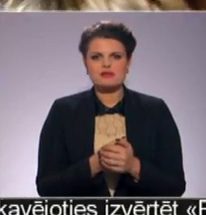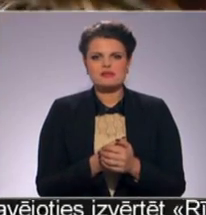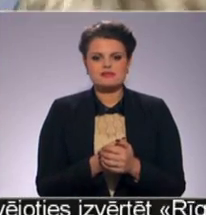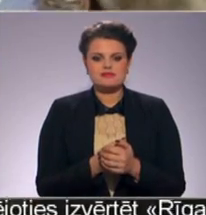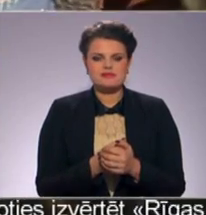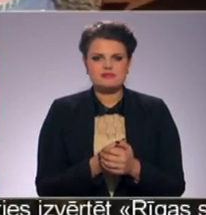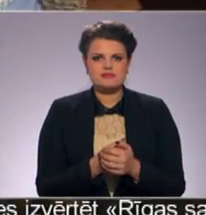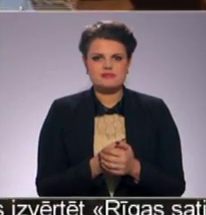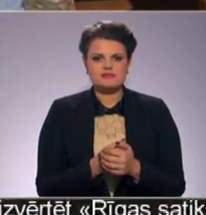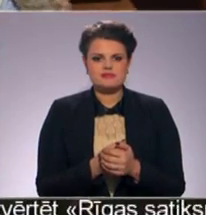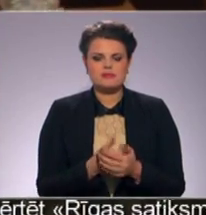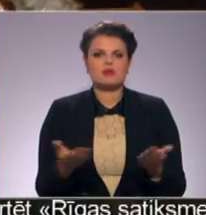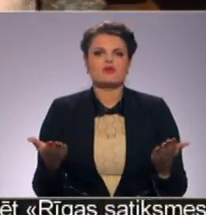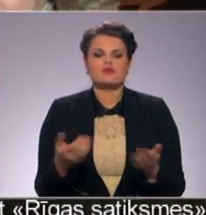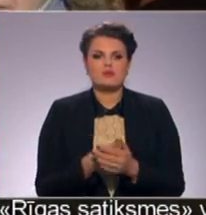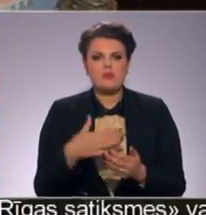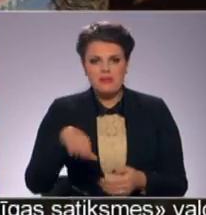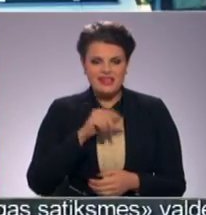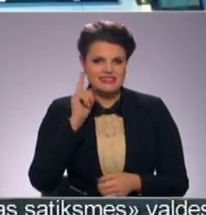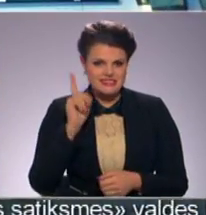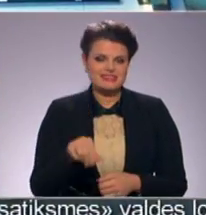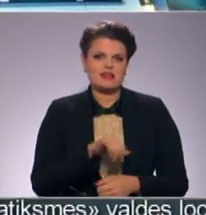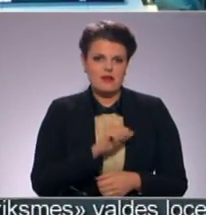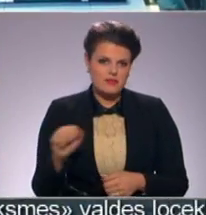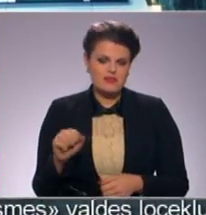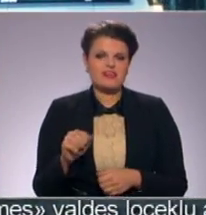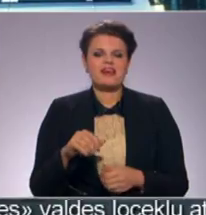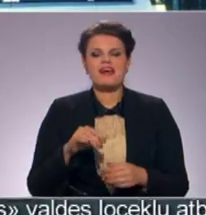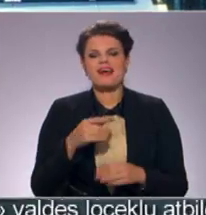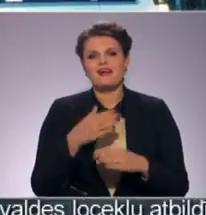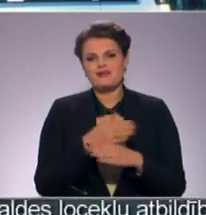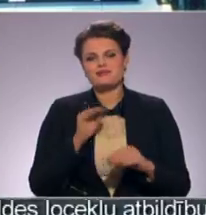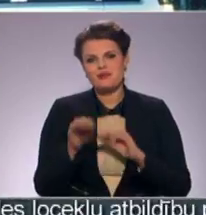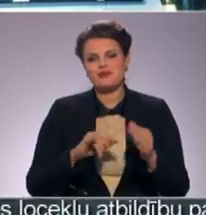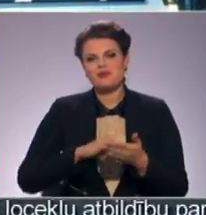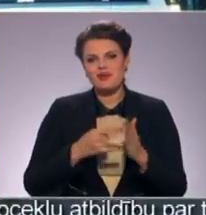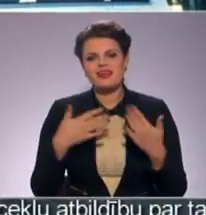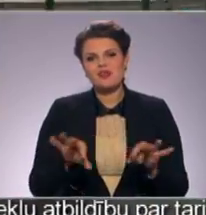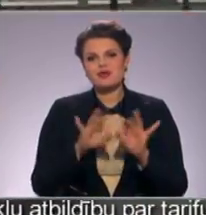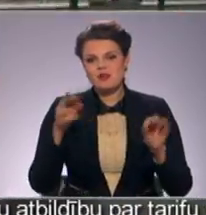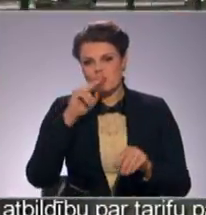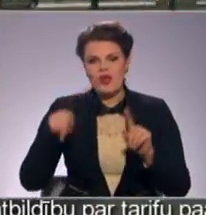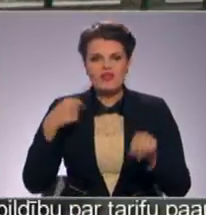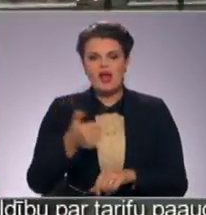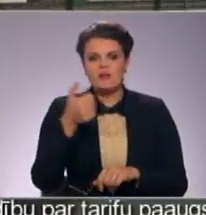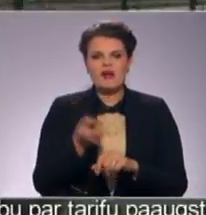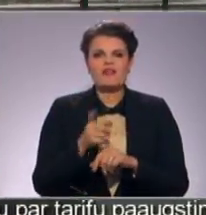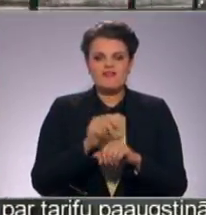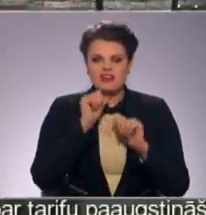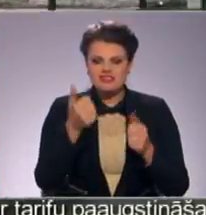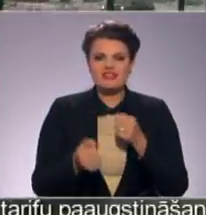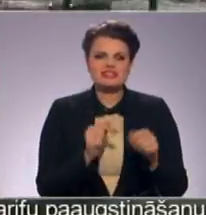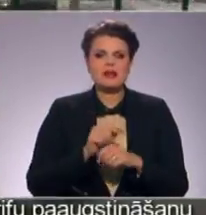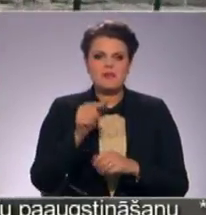Jūs varat sabraukt? Nu, jēs mēs zinām, jā. Krustojuma projektēšana jau sākusies un no nākamā gada vairs nebūs iespējams skriet pāri